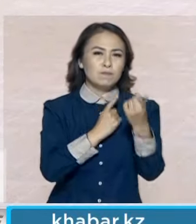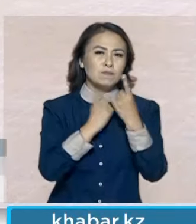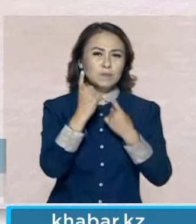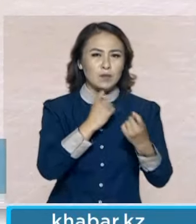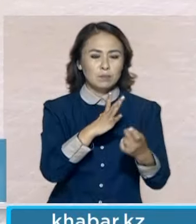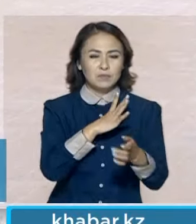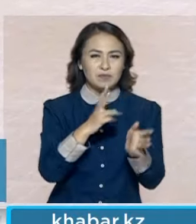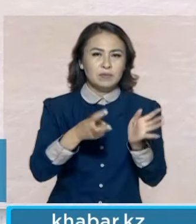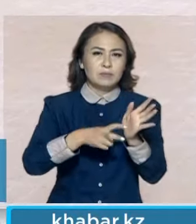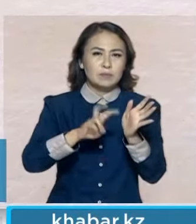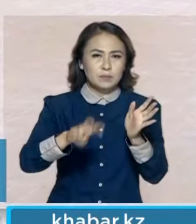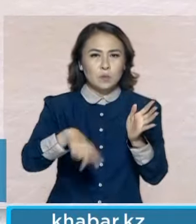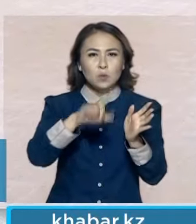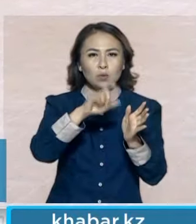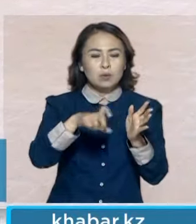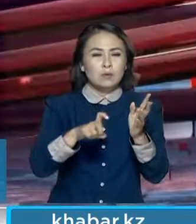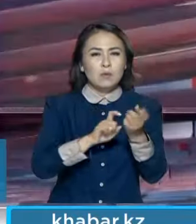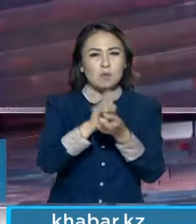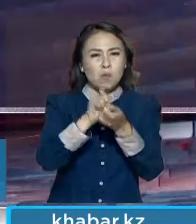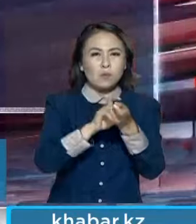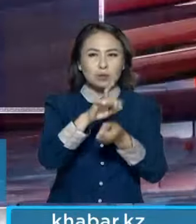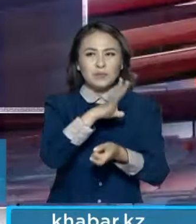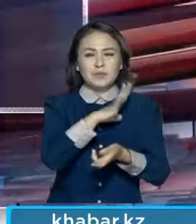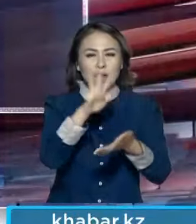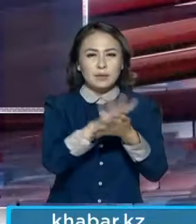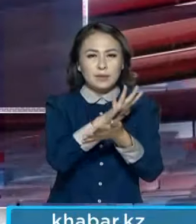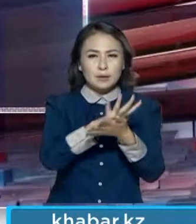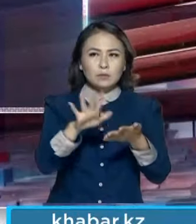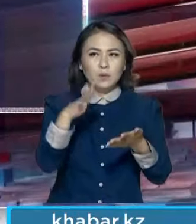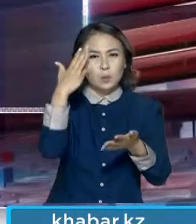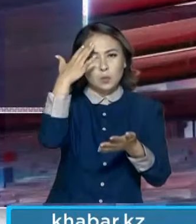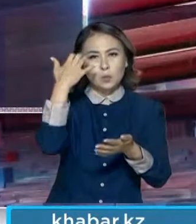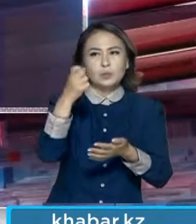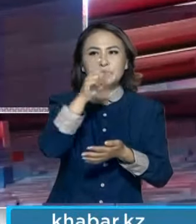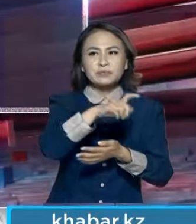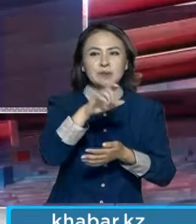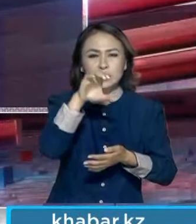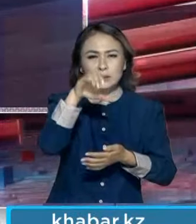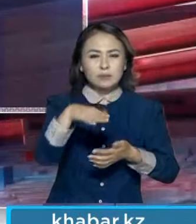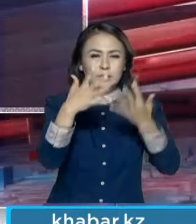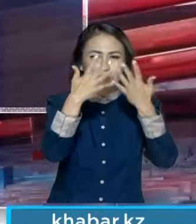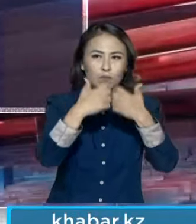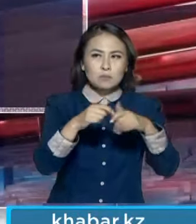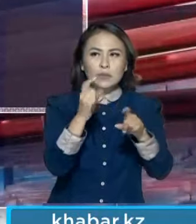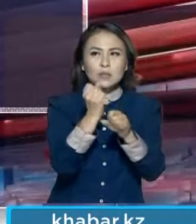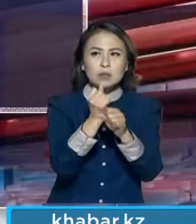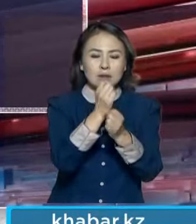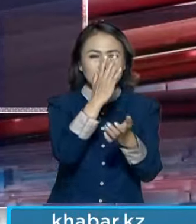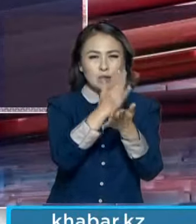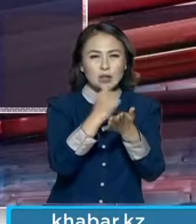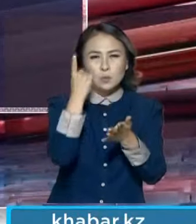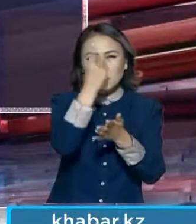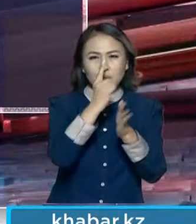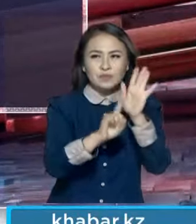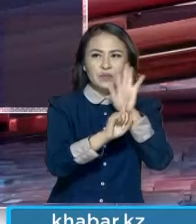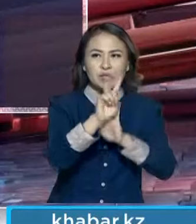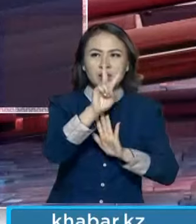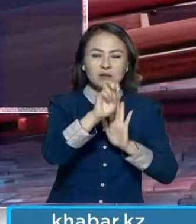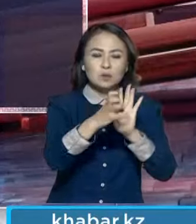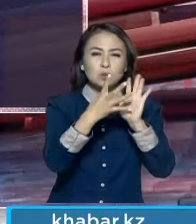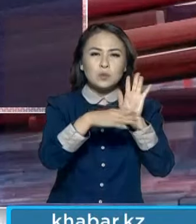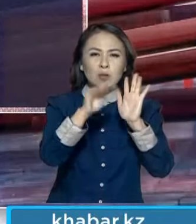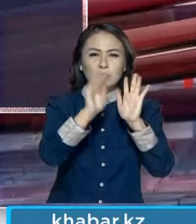түсіп кететіндер бар, ондай ұрыскер шығарып. Тегін жүруге әуес азаматтардың статистикасы да жасалыпты. Жыл басынан бері 290